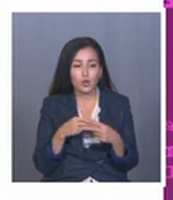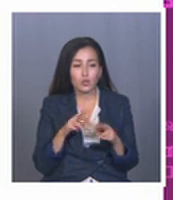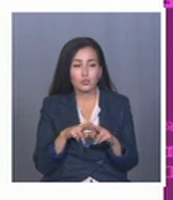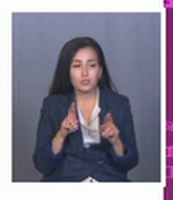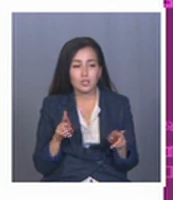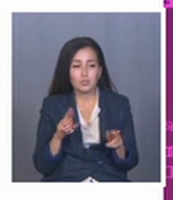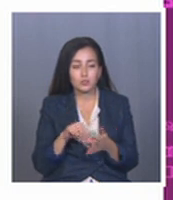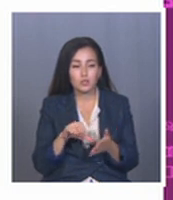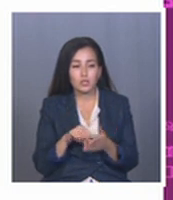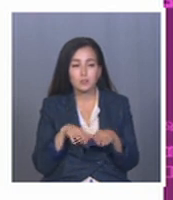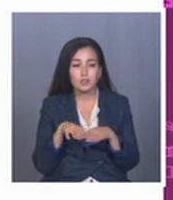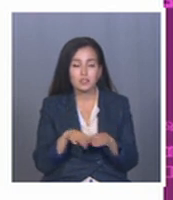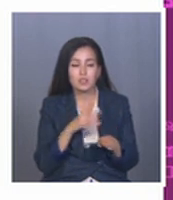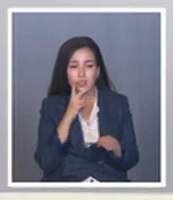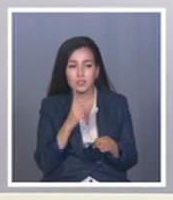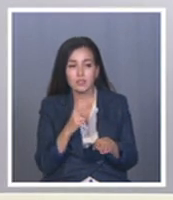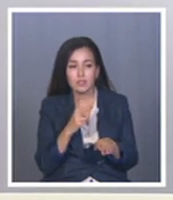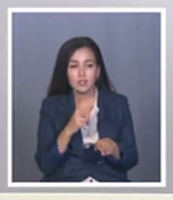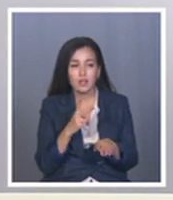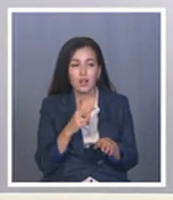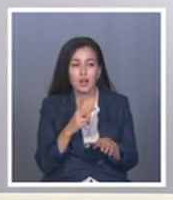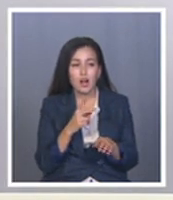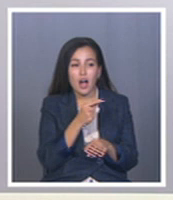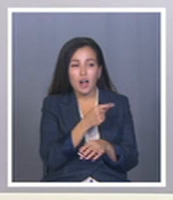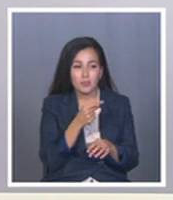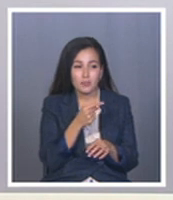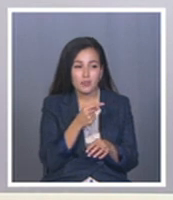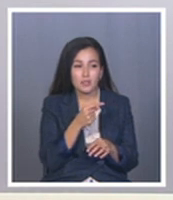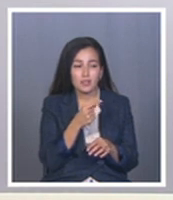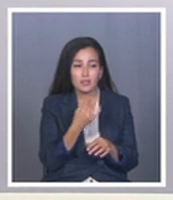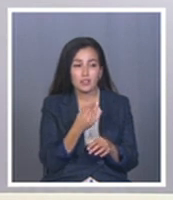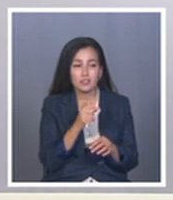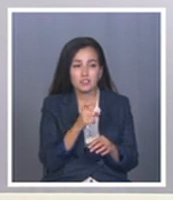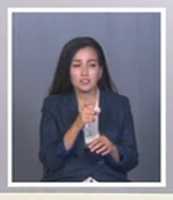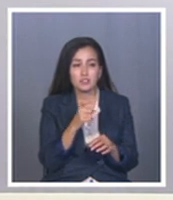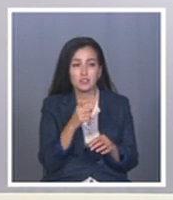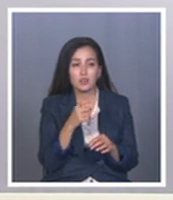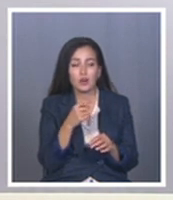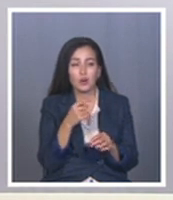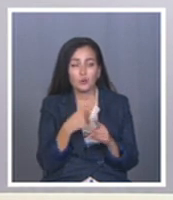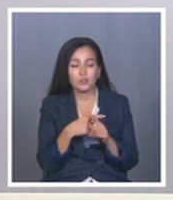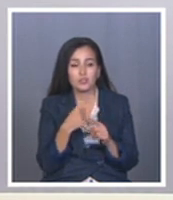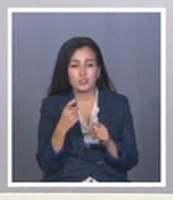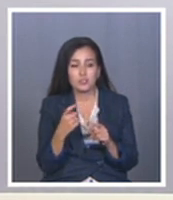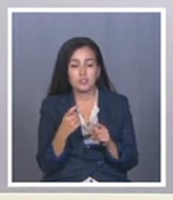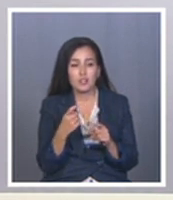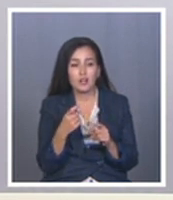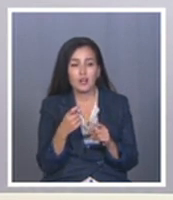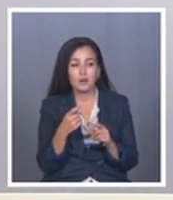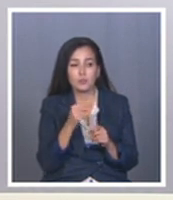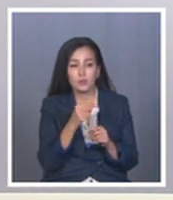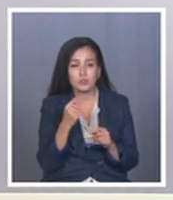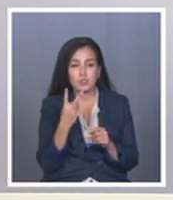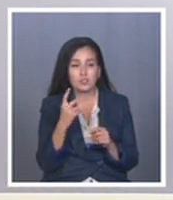біріктірейік. Яғни, қараңыздар, алымда x квадрат қосылған x квадрат. Бұл 2x квадрат. Және мына жерде минус 2x